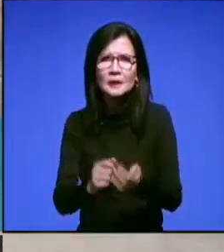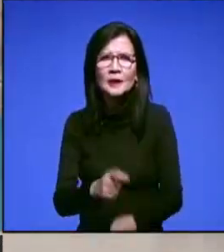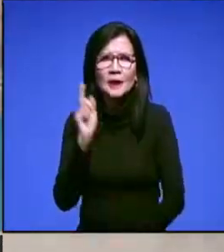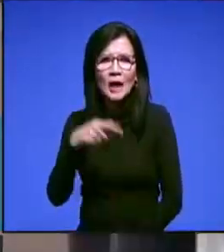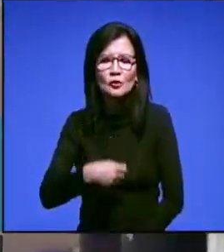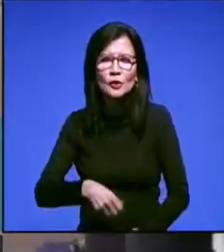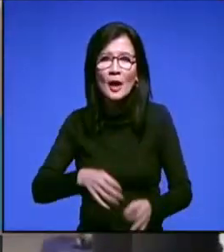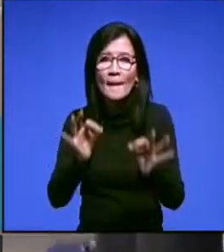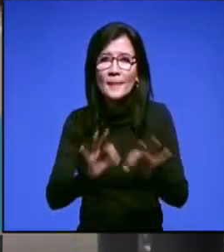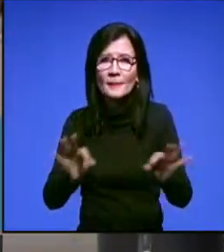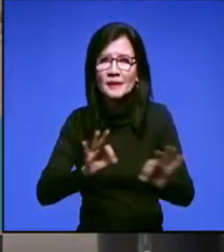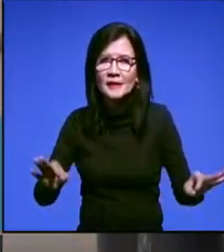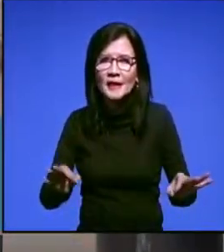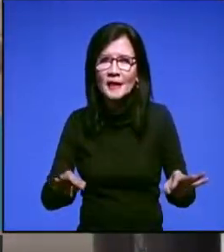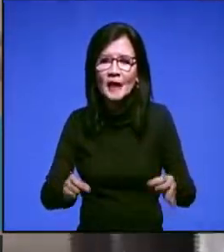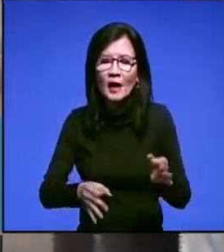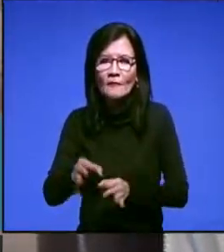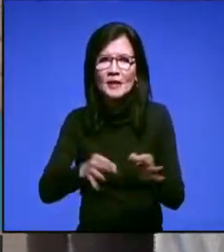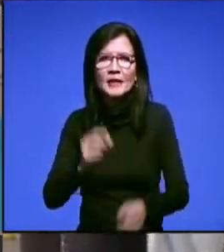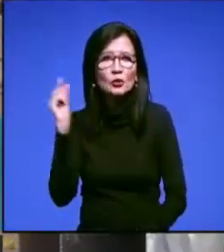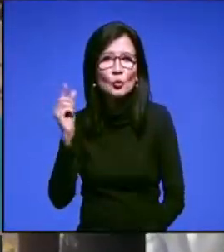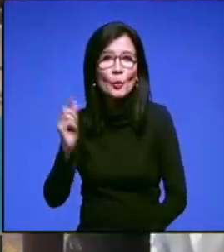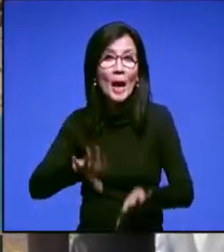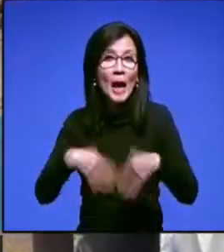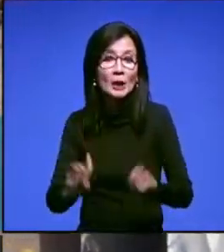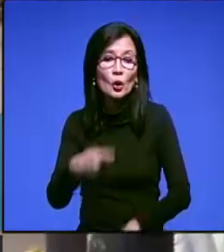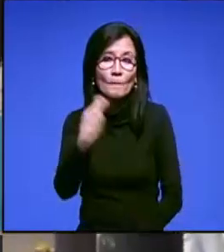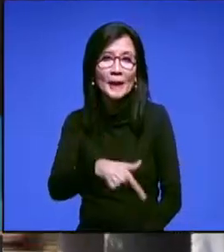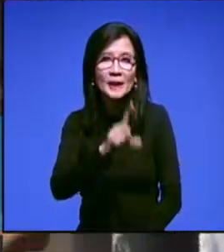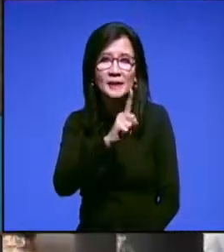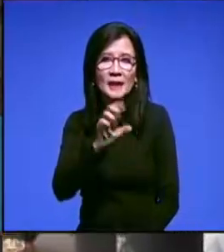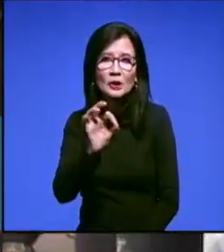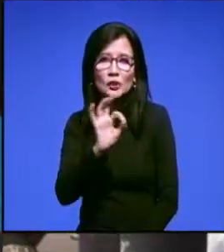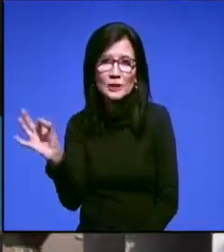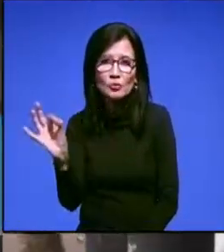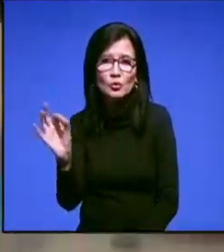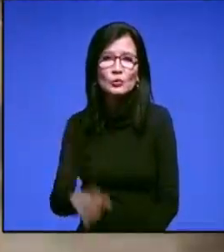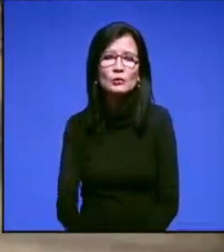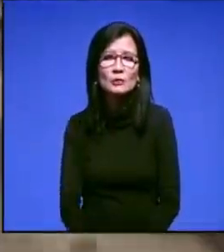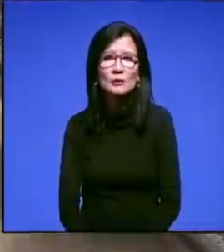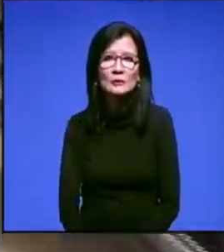fasilitas umum atau denda Rp100.000. Rizky Ikhtiar Yahya, Jakarta.